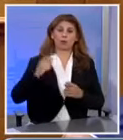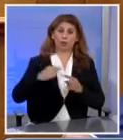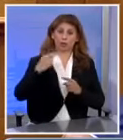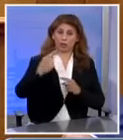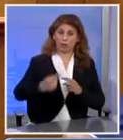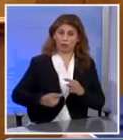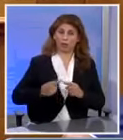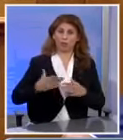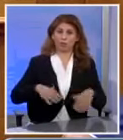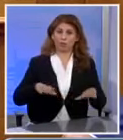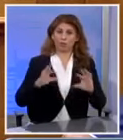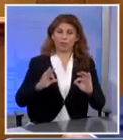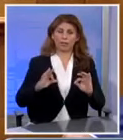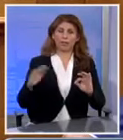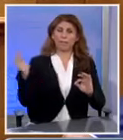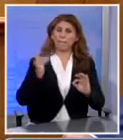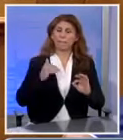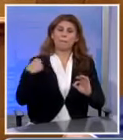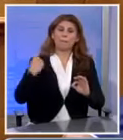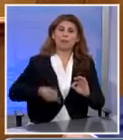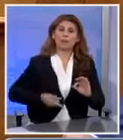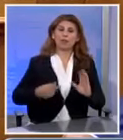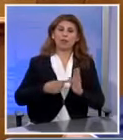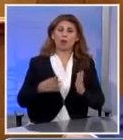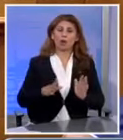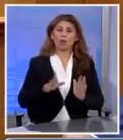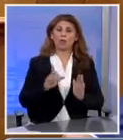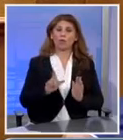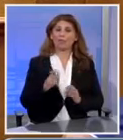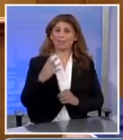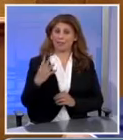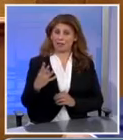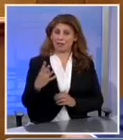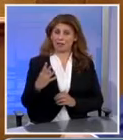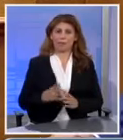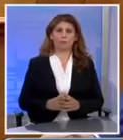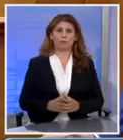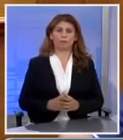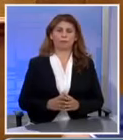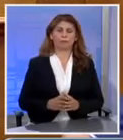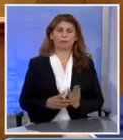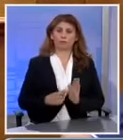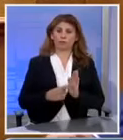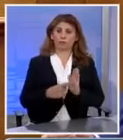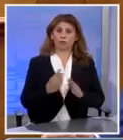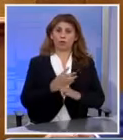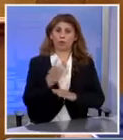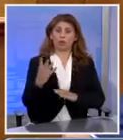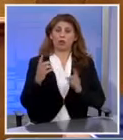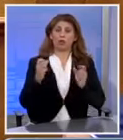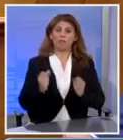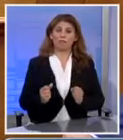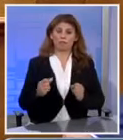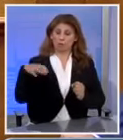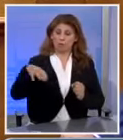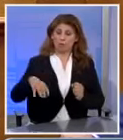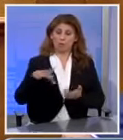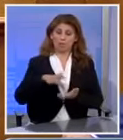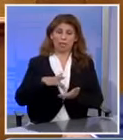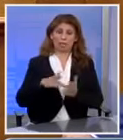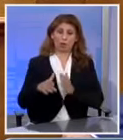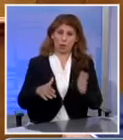ο οποίος ξεκίνησε αμέσως μετά τη μεταπολίτευση το 1974, με την ανάδειξη του Πασόκ ως βασικού πόλου τότε της